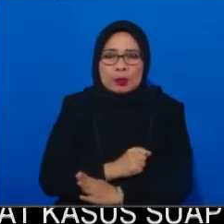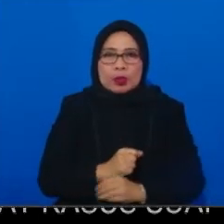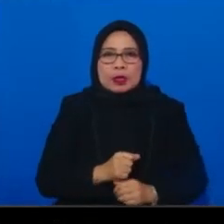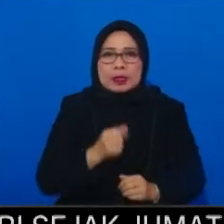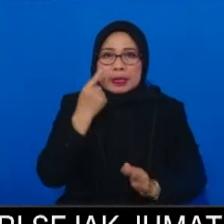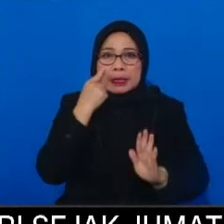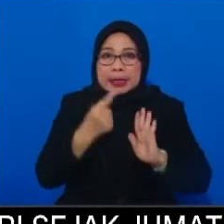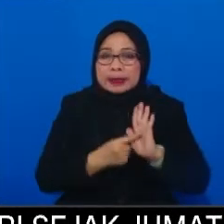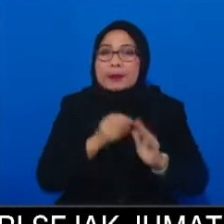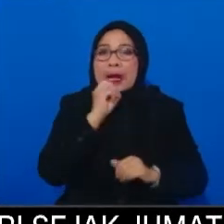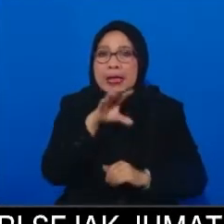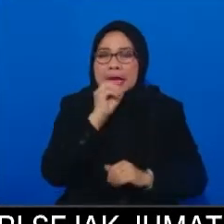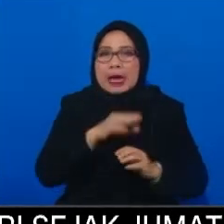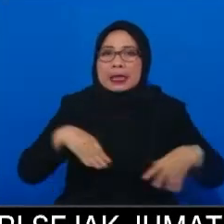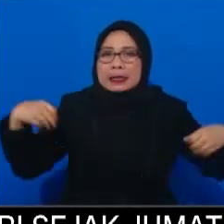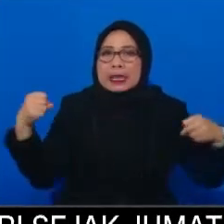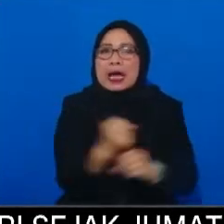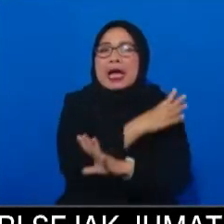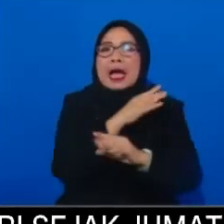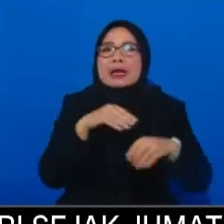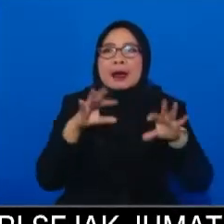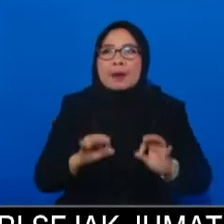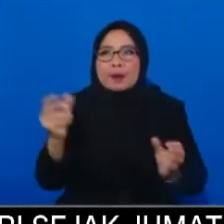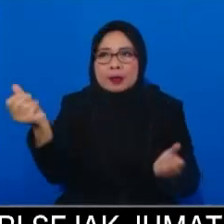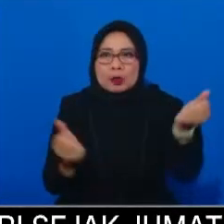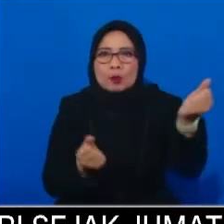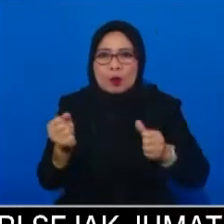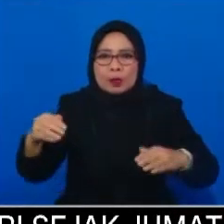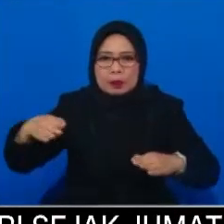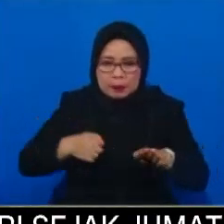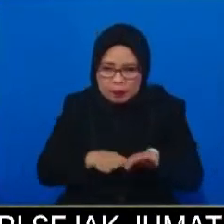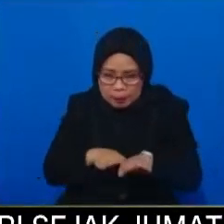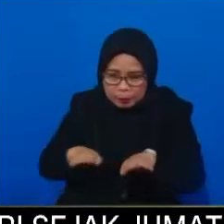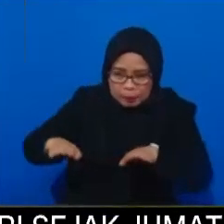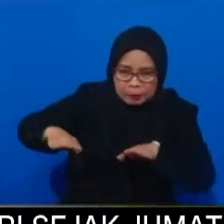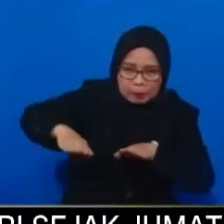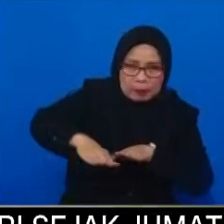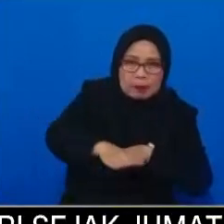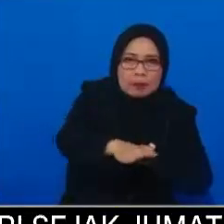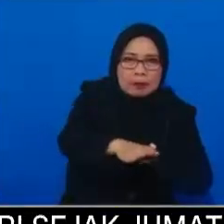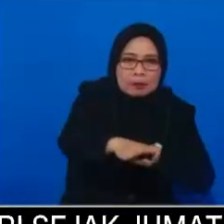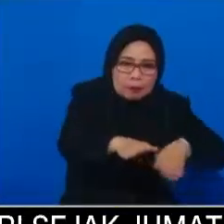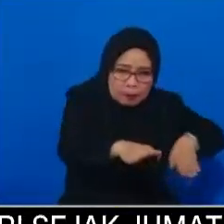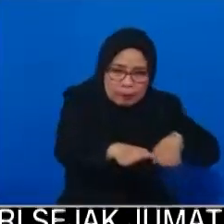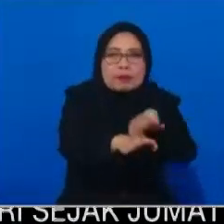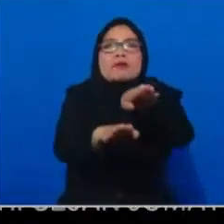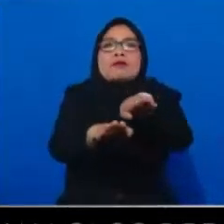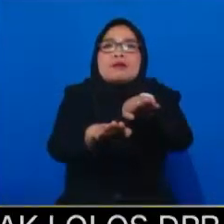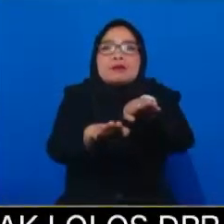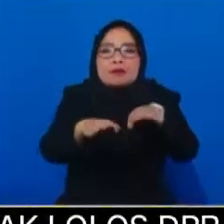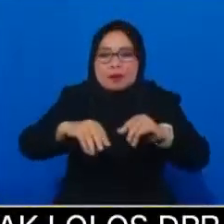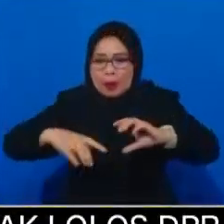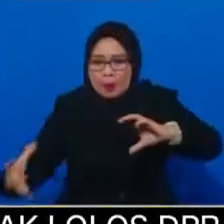kejadian mengatakan kecelakaan terjadi saat mobil berusaha mendahului dari sebelah kiri. Namun mobil mendadak mengalami ban slip